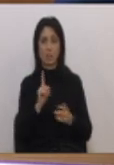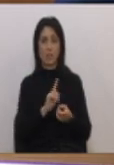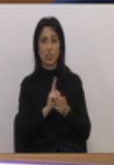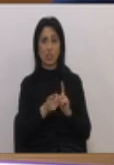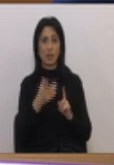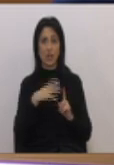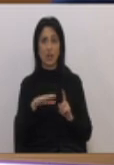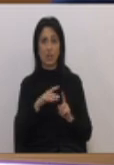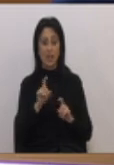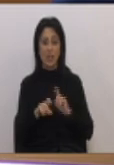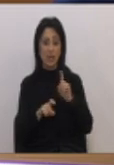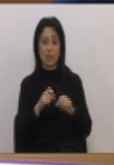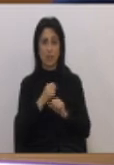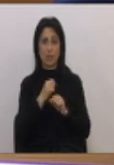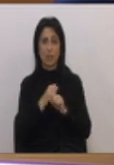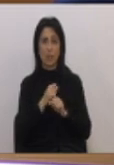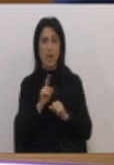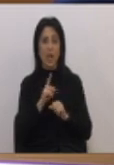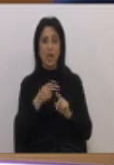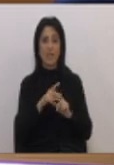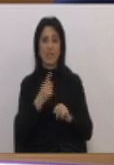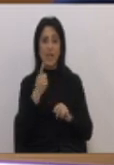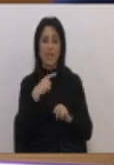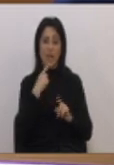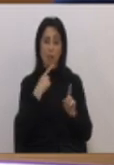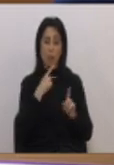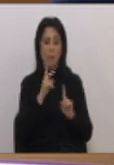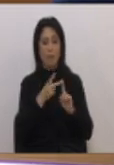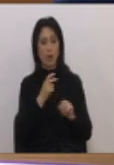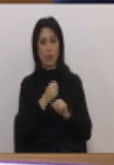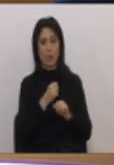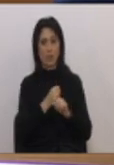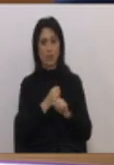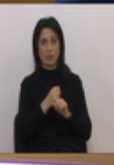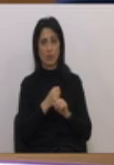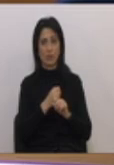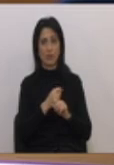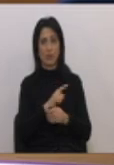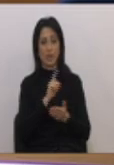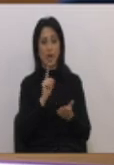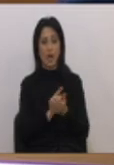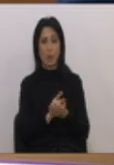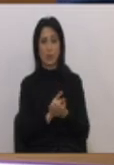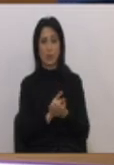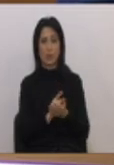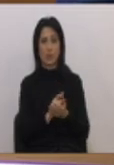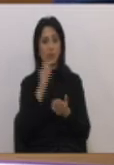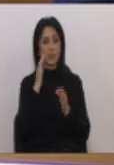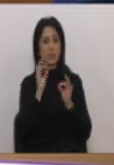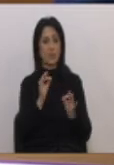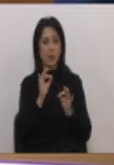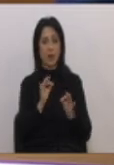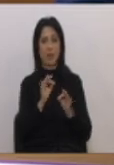ამ ქვეყანაში, გადადგით ნაბიჯები და არა ის რომ ერთს ამბობთ და მეორეს აკეთებთ. აუცილებელია